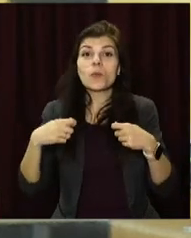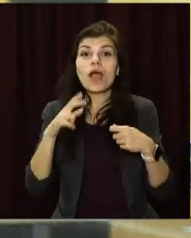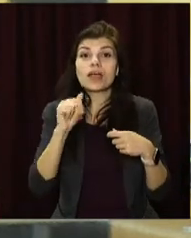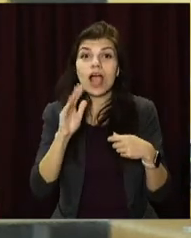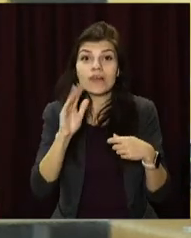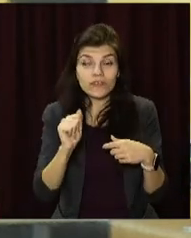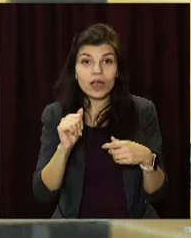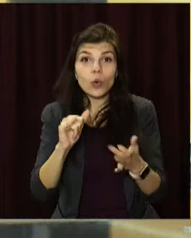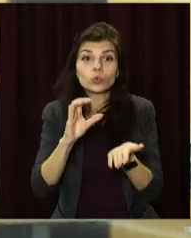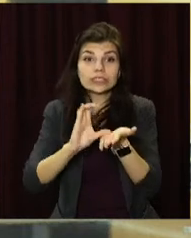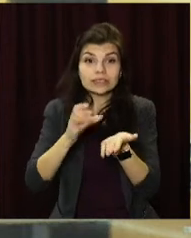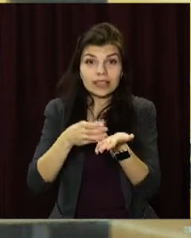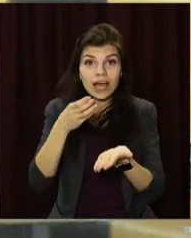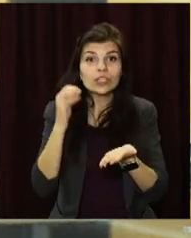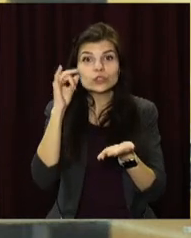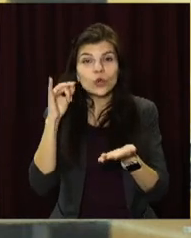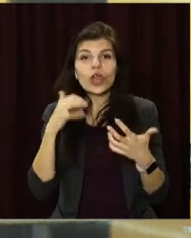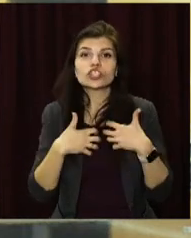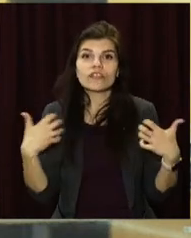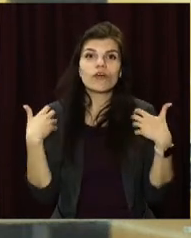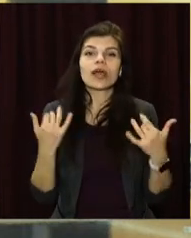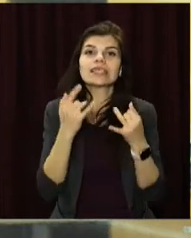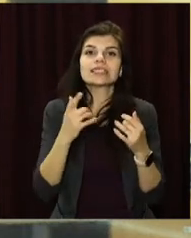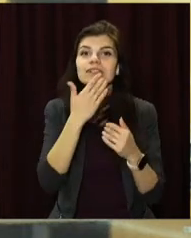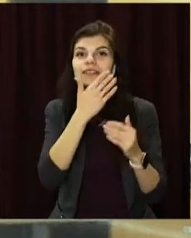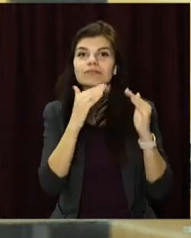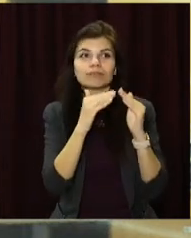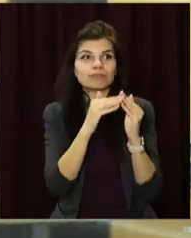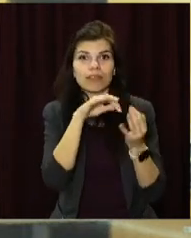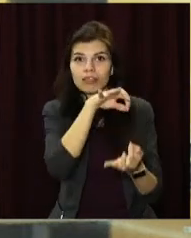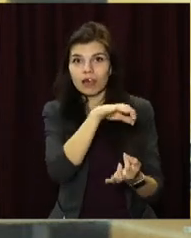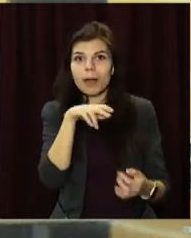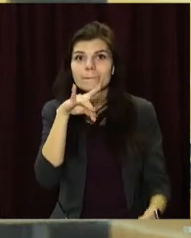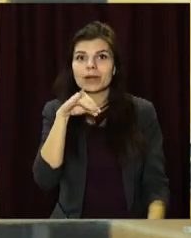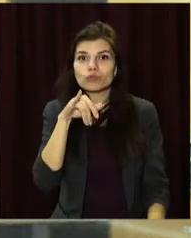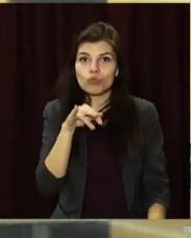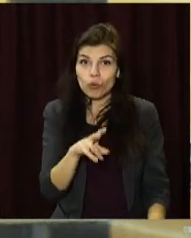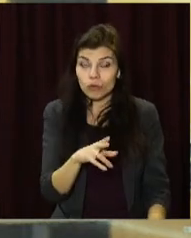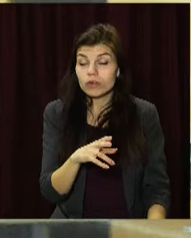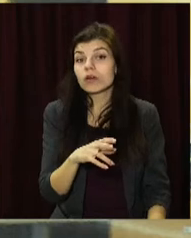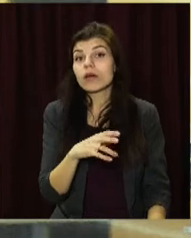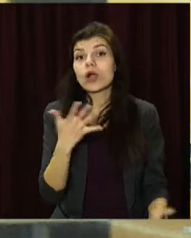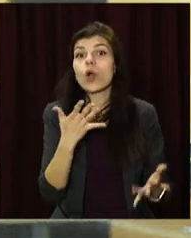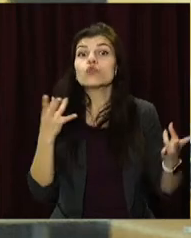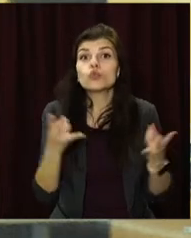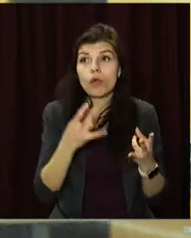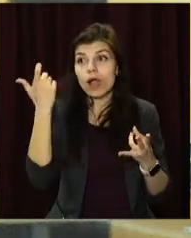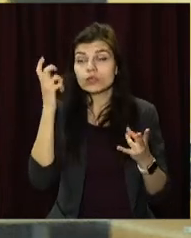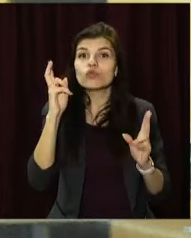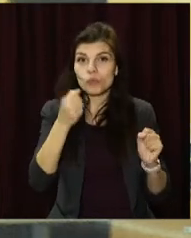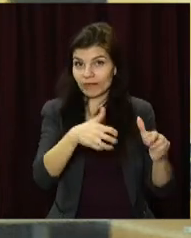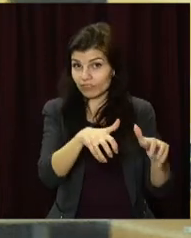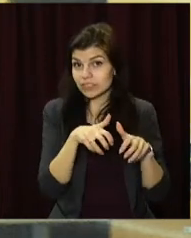каву у стаканчиках з історіями тваринок з притулку, яким потрібен господар. А кожен з відвідувачів може не тільки